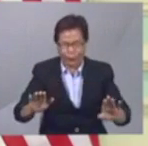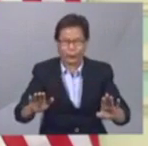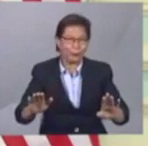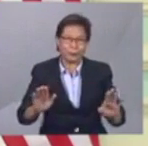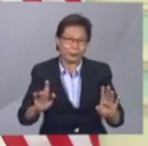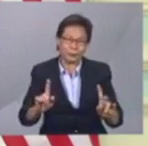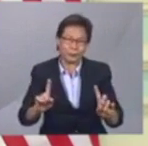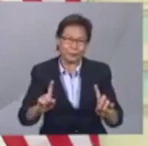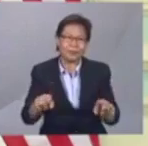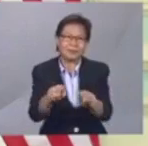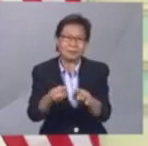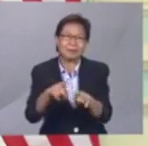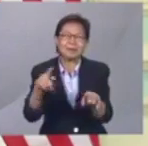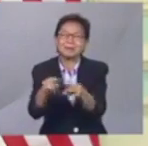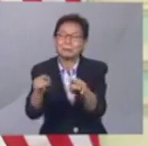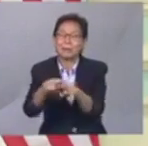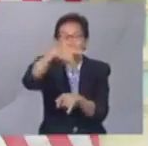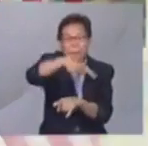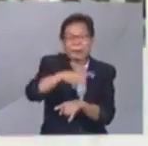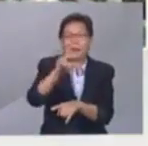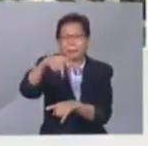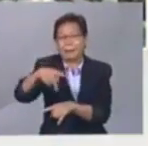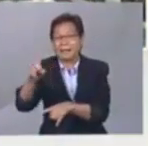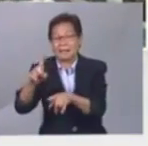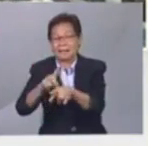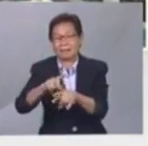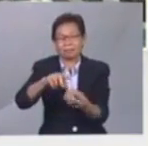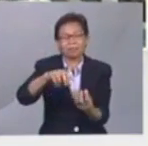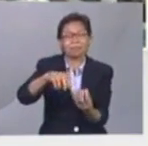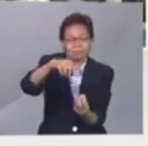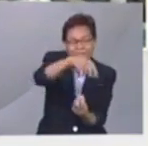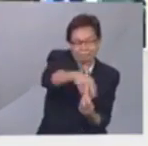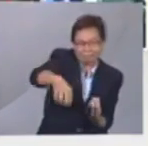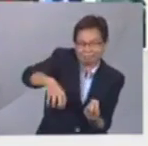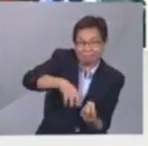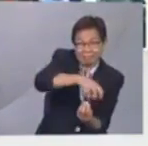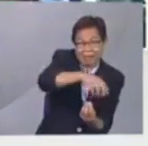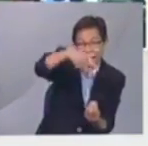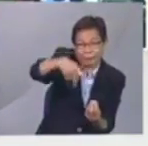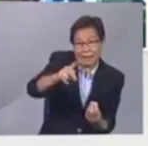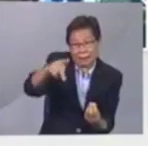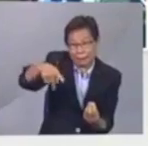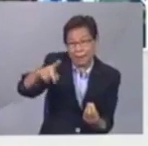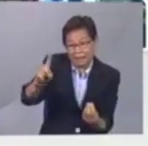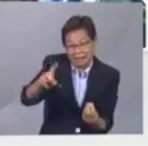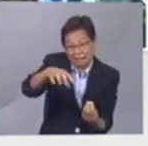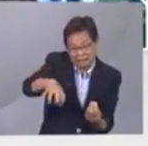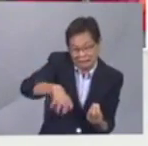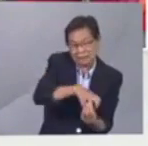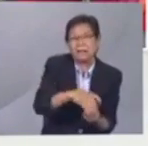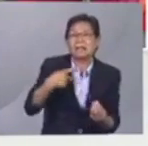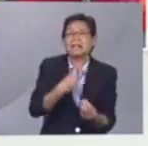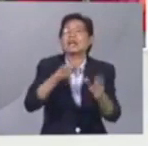seperti kita membuat PKPD di kawasan sekitar. Tetapi kita hanya menutup selama